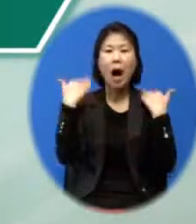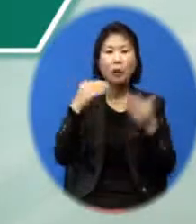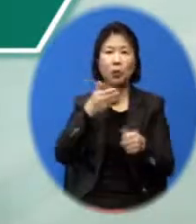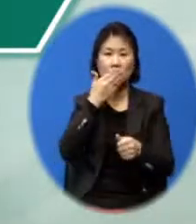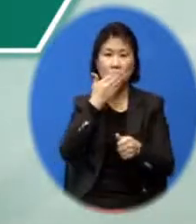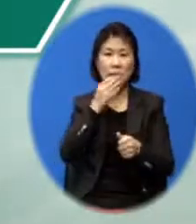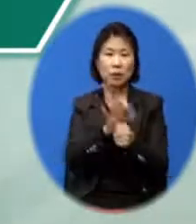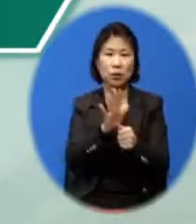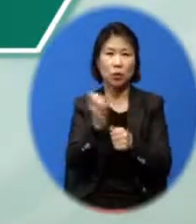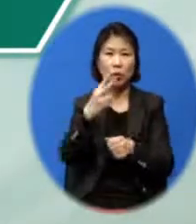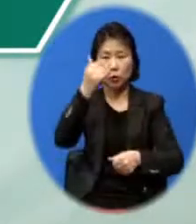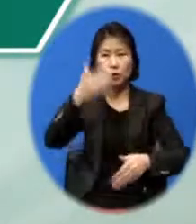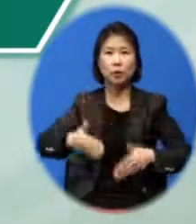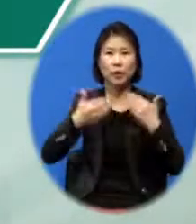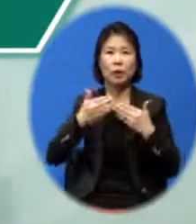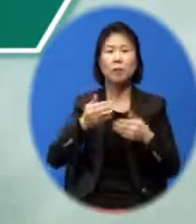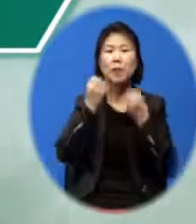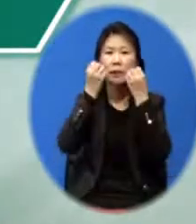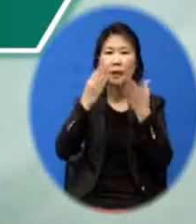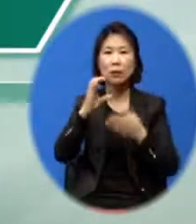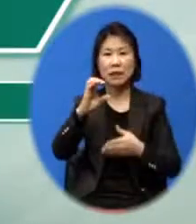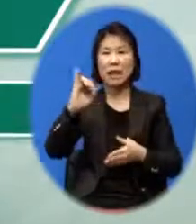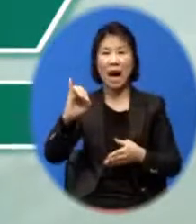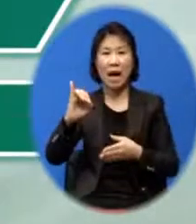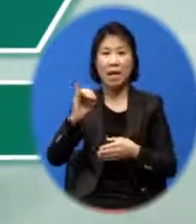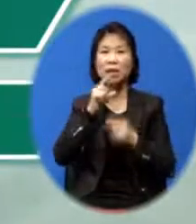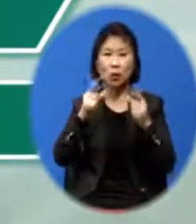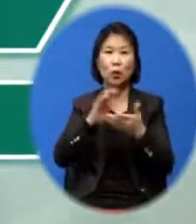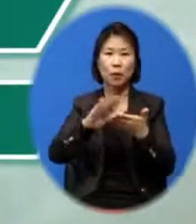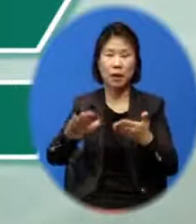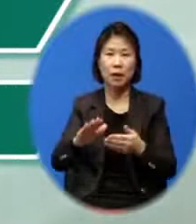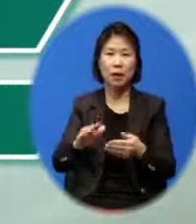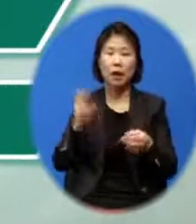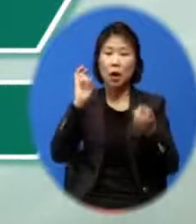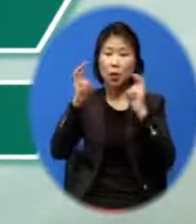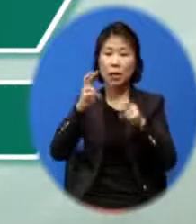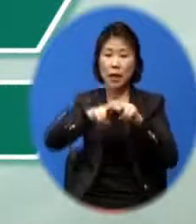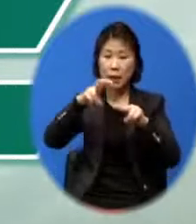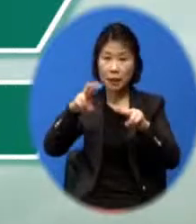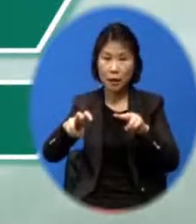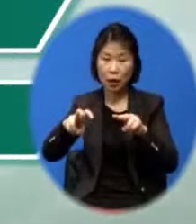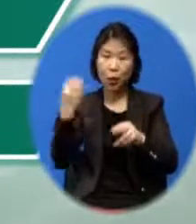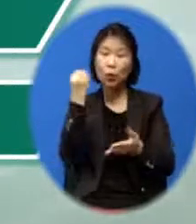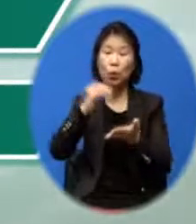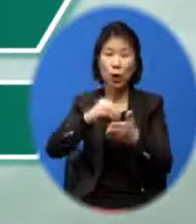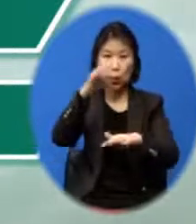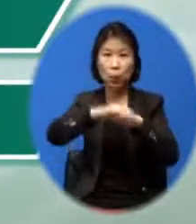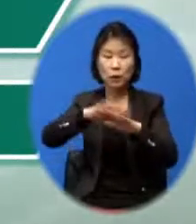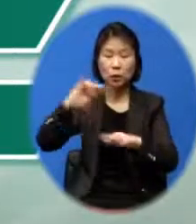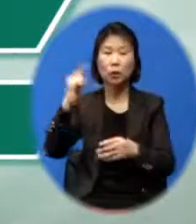지원센터 설치 운영, 충남 UCI 선포 등입니다. 은퇴 도시민의 안정적인 귀농귀촌을